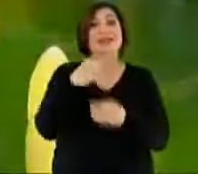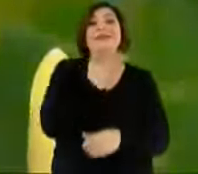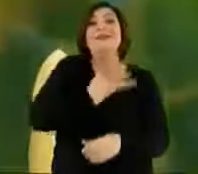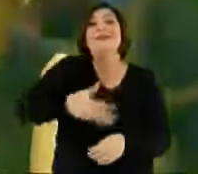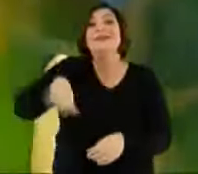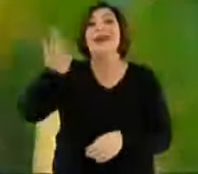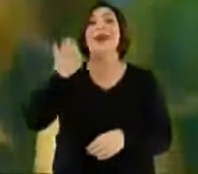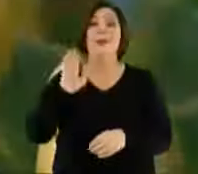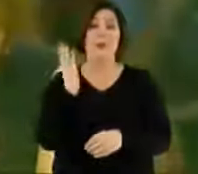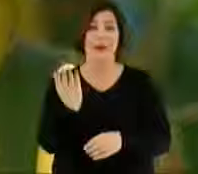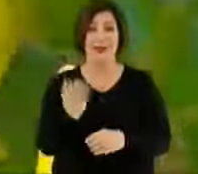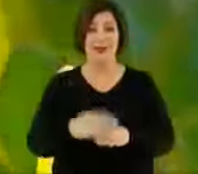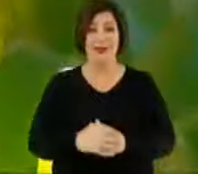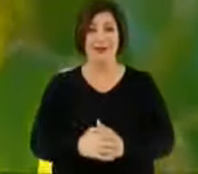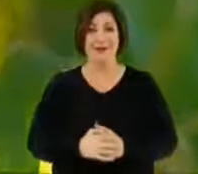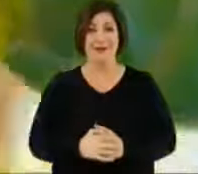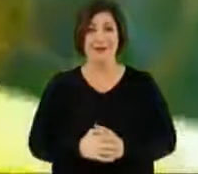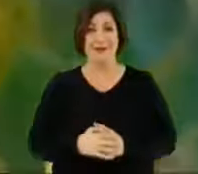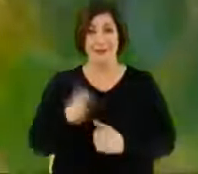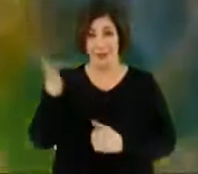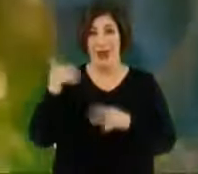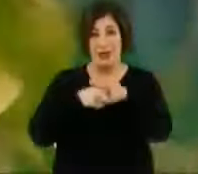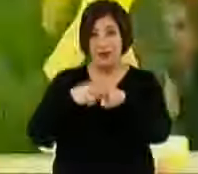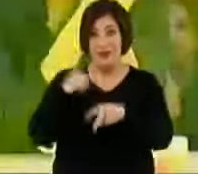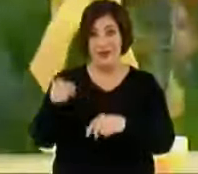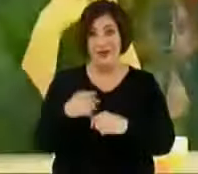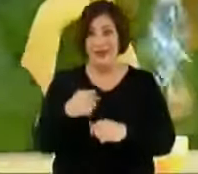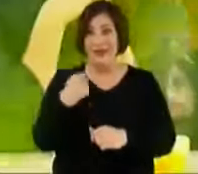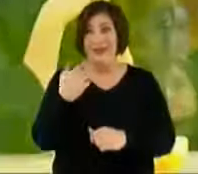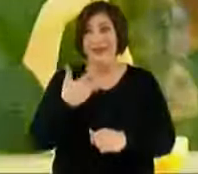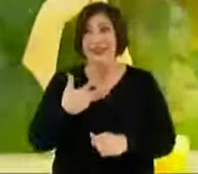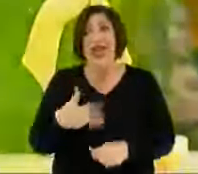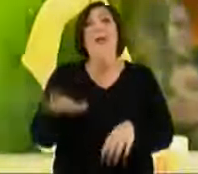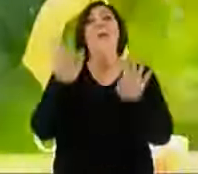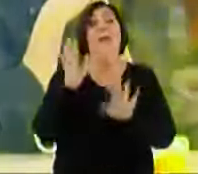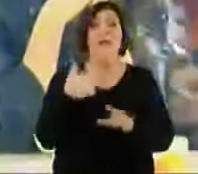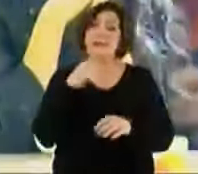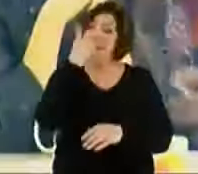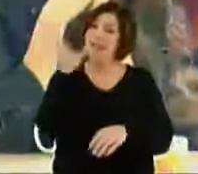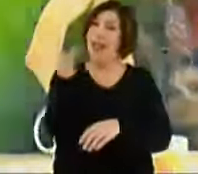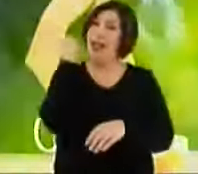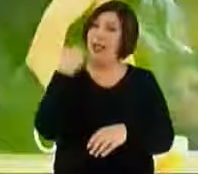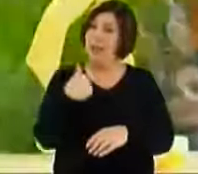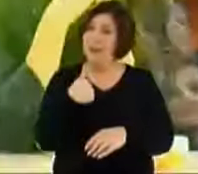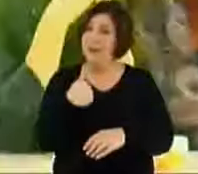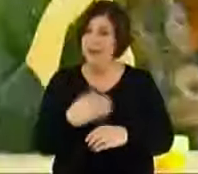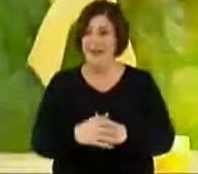unutmak için sevmedim. Buyurun Yaşar. Ben bu sevmedim kısmını sadece yakalayabildim.